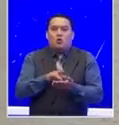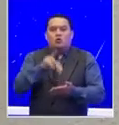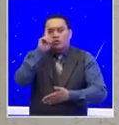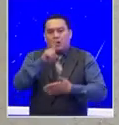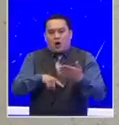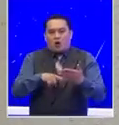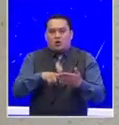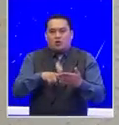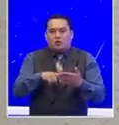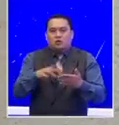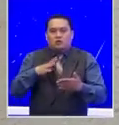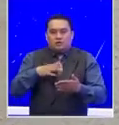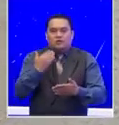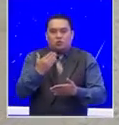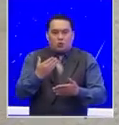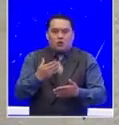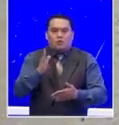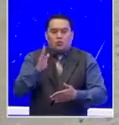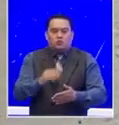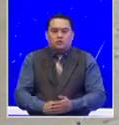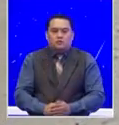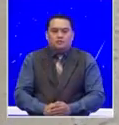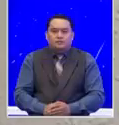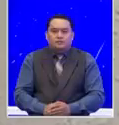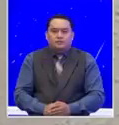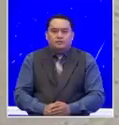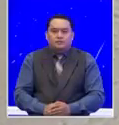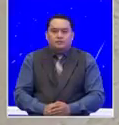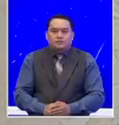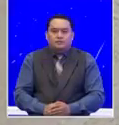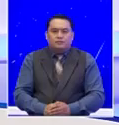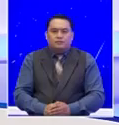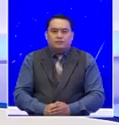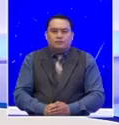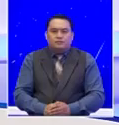что сезон, пусть даже в сокращенном варианте, не будет потерян.